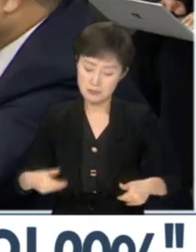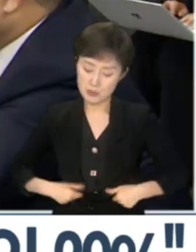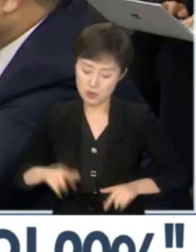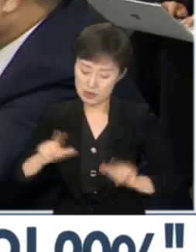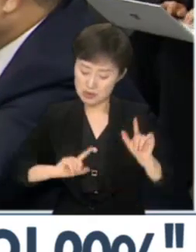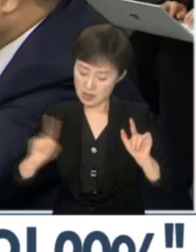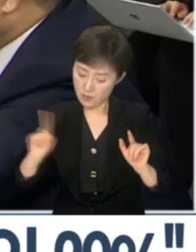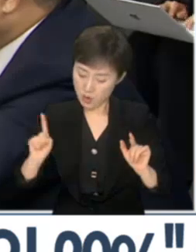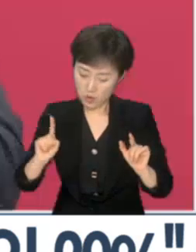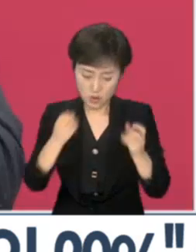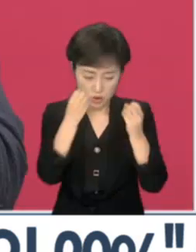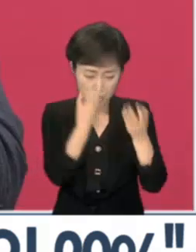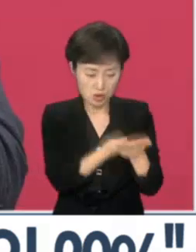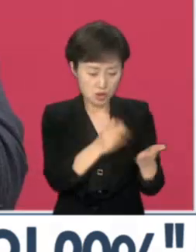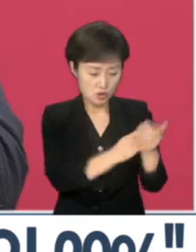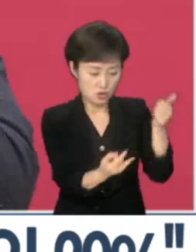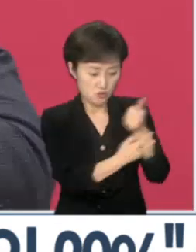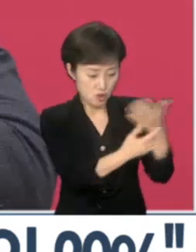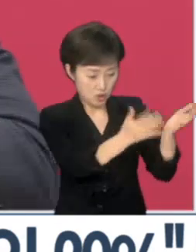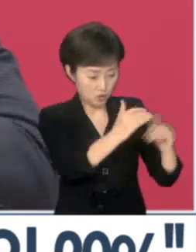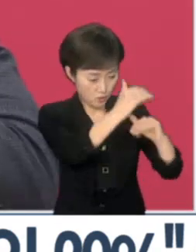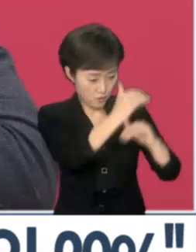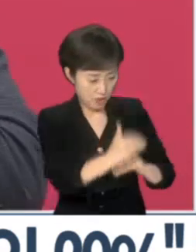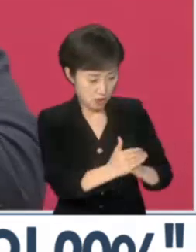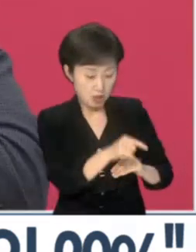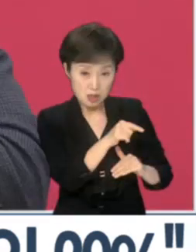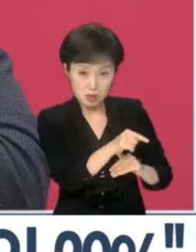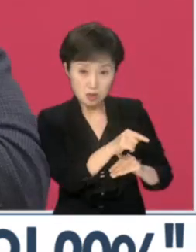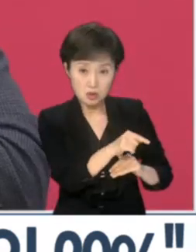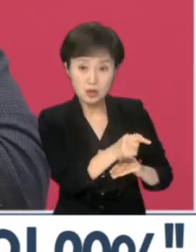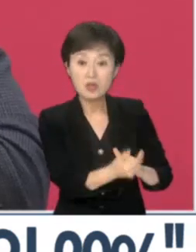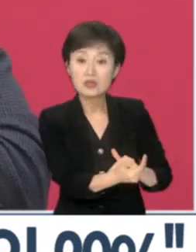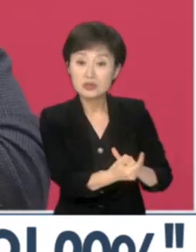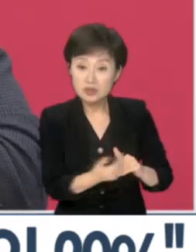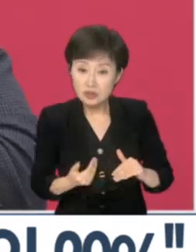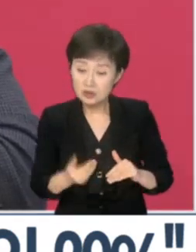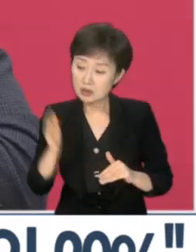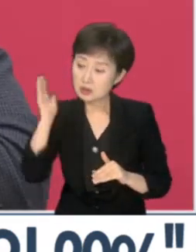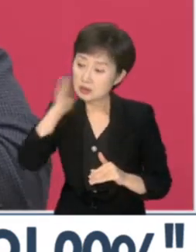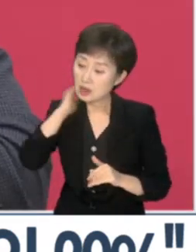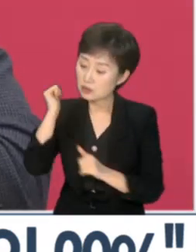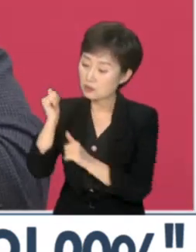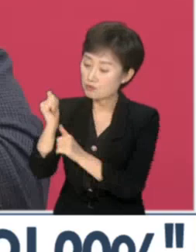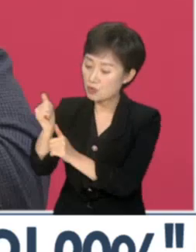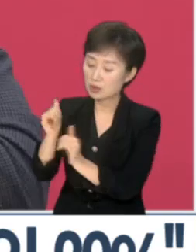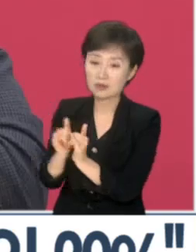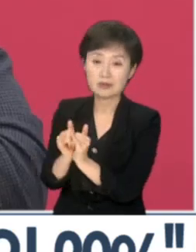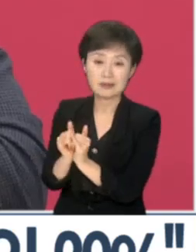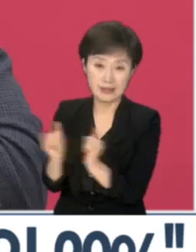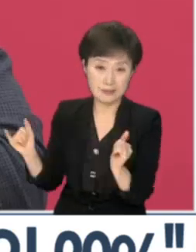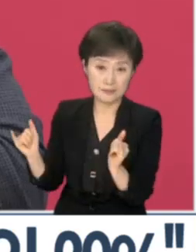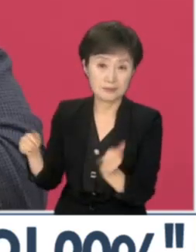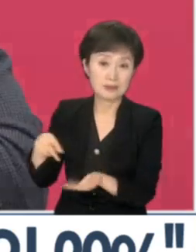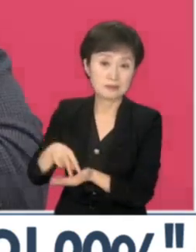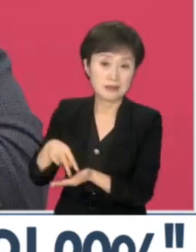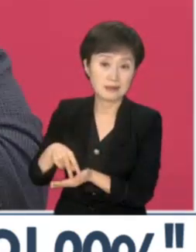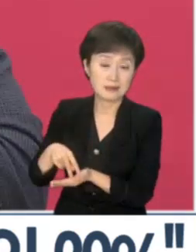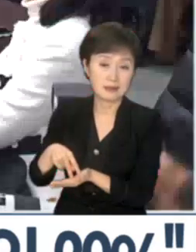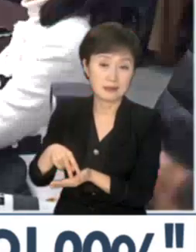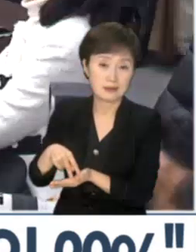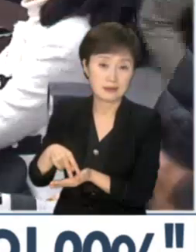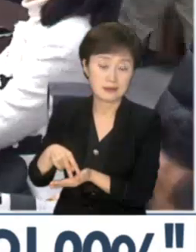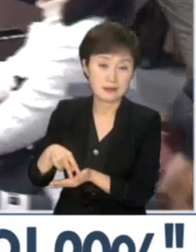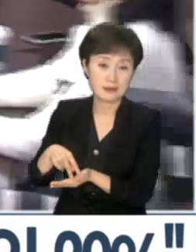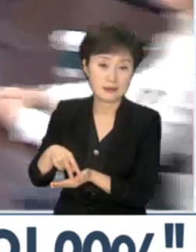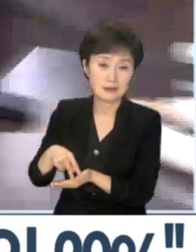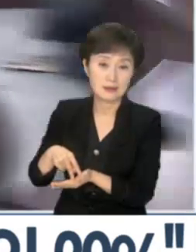그 혁신이 안과 관계없이 용산 출신들은 기본 대통령을 모셨던 기본 자세는 대통령한테